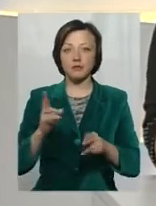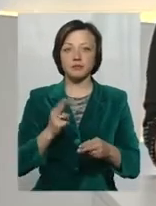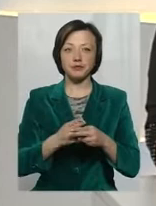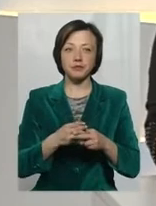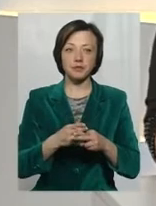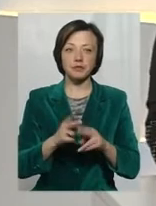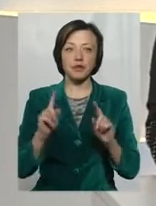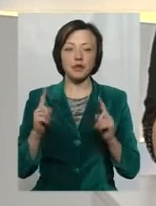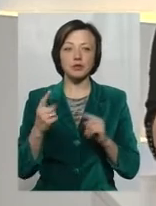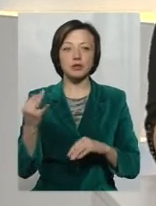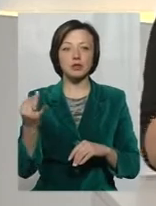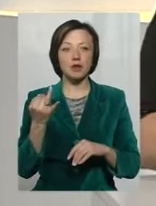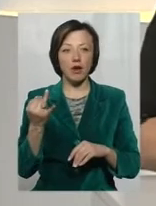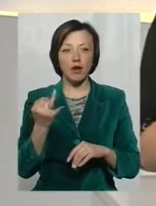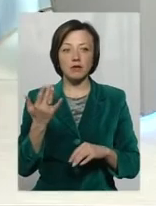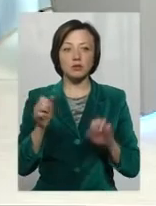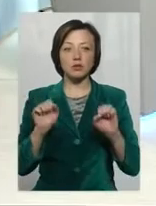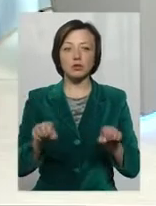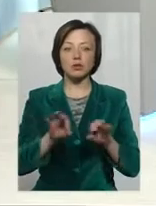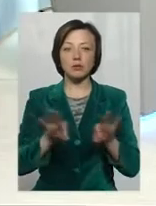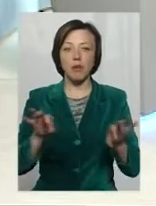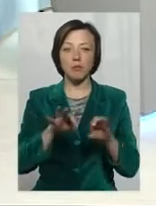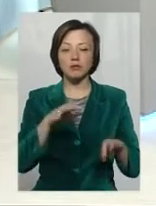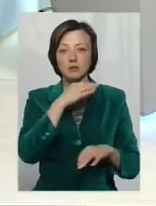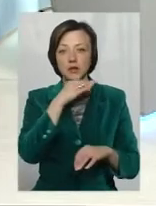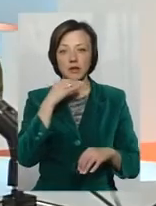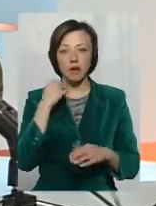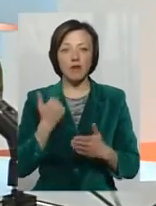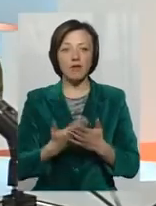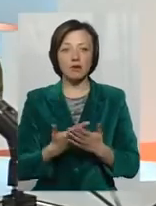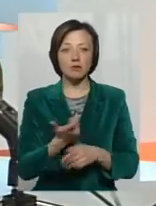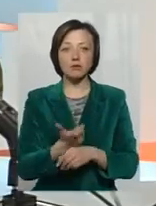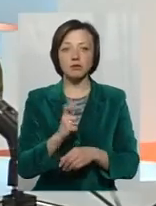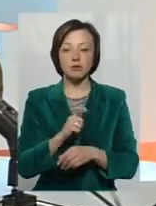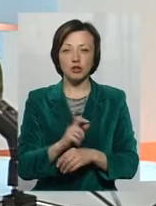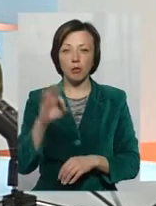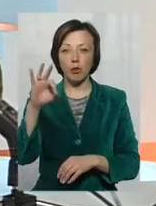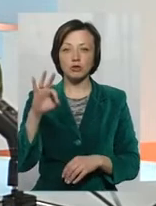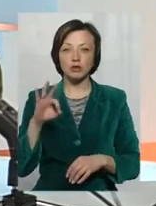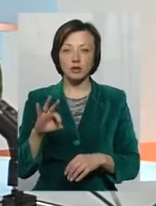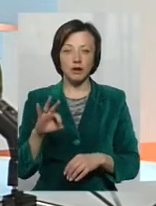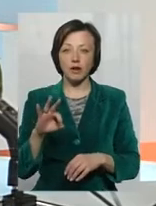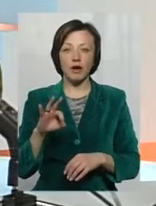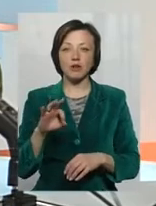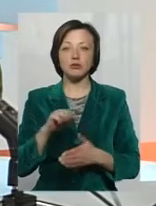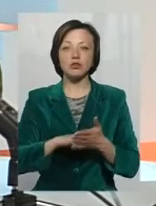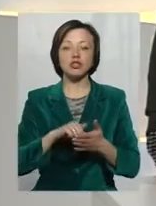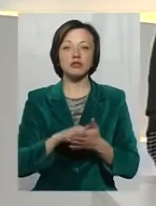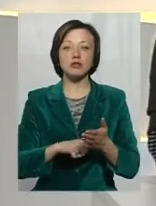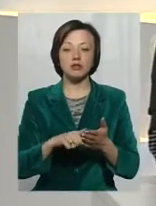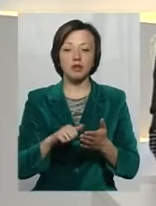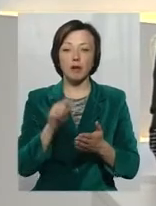але дуже цікаво, бо ви просто, можете багато говорити. Так ось, більший процент не проходить